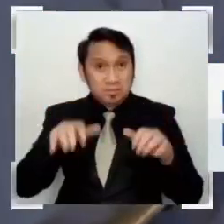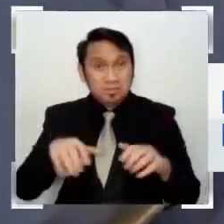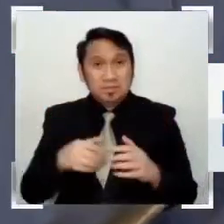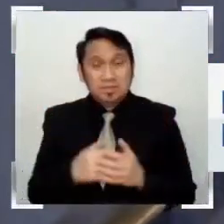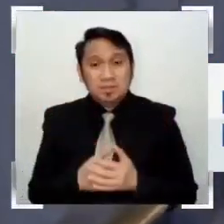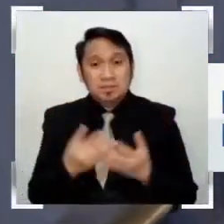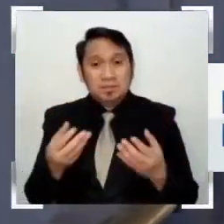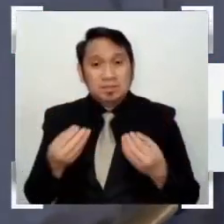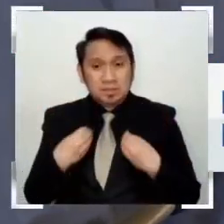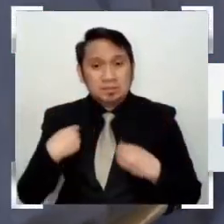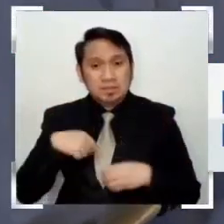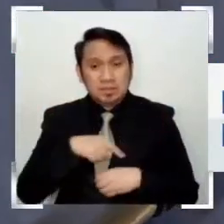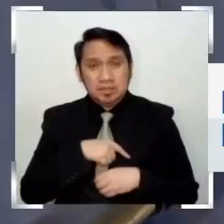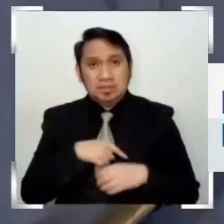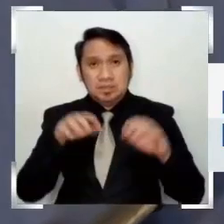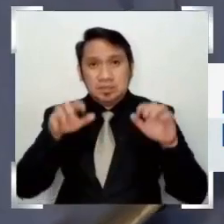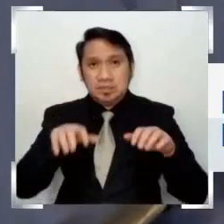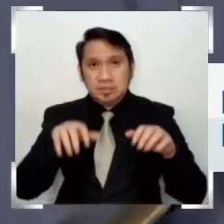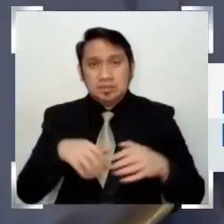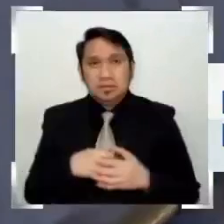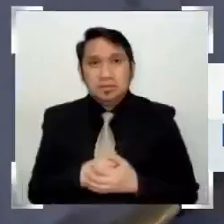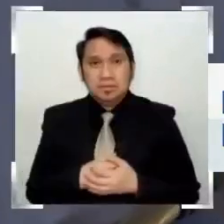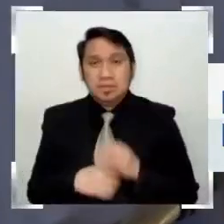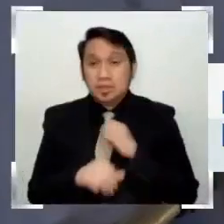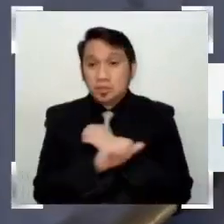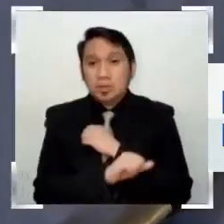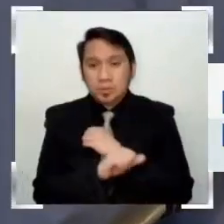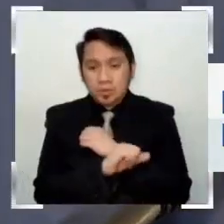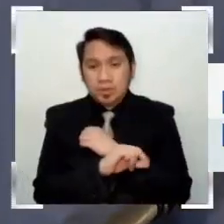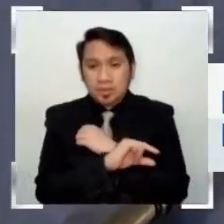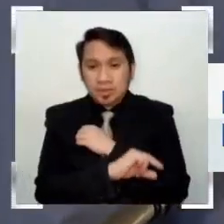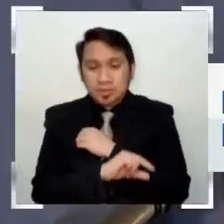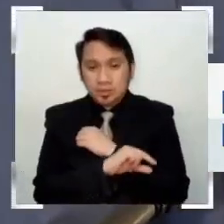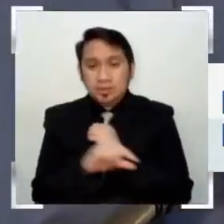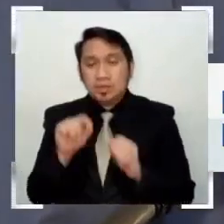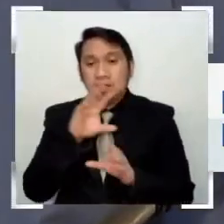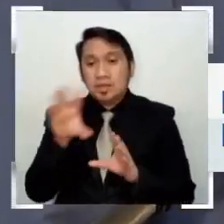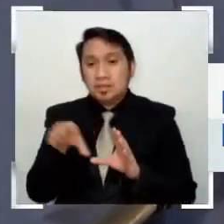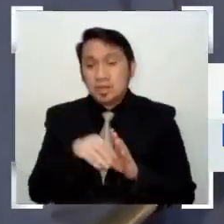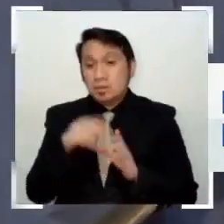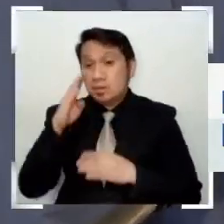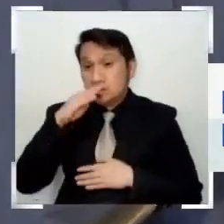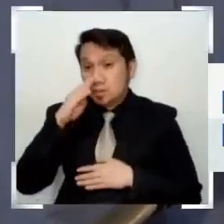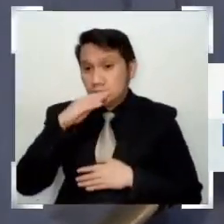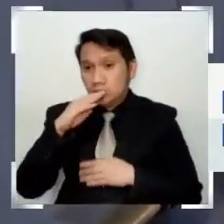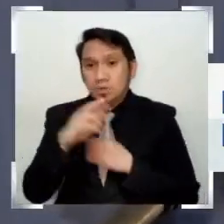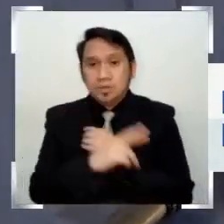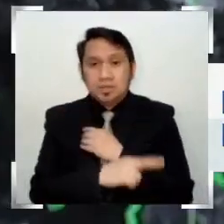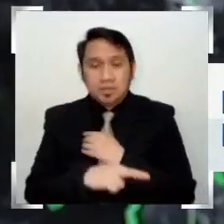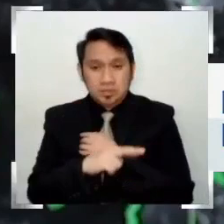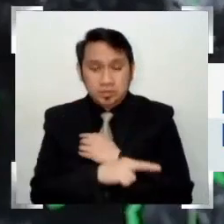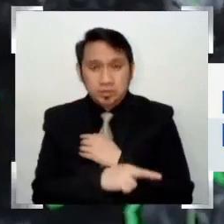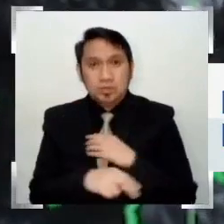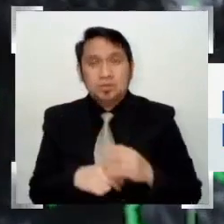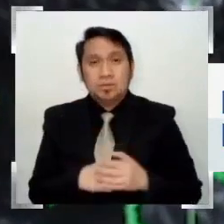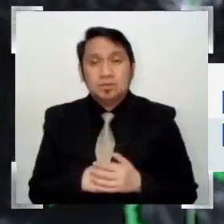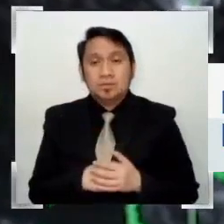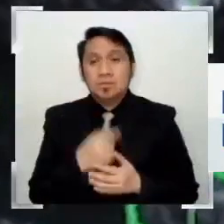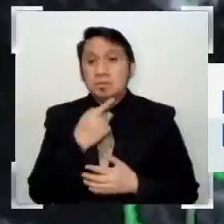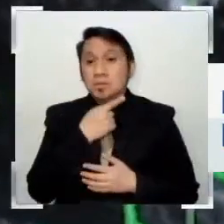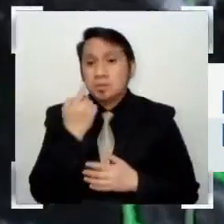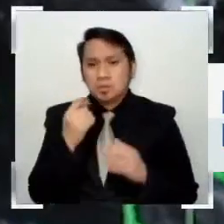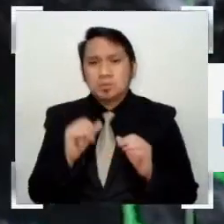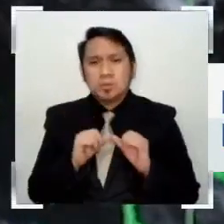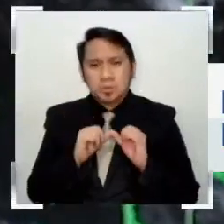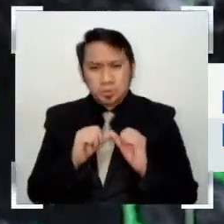sa Cagayan Valley, Aurora, Quezon. Kasama na rin ang Bicol region ni Maropa dahil sa magtatagal pa itong shear line. So